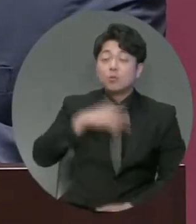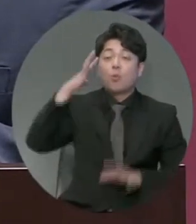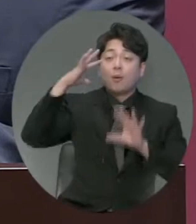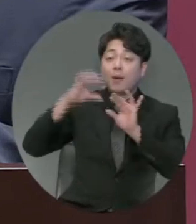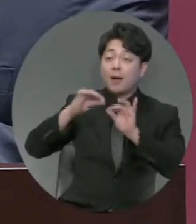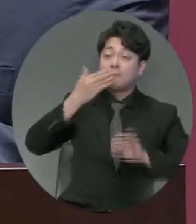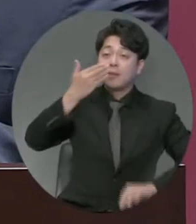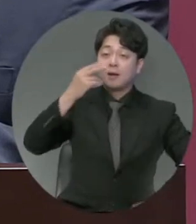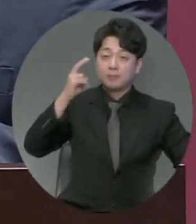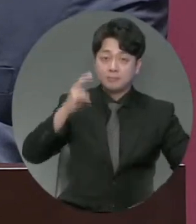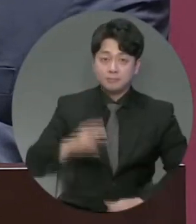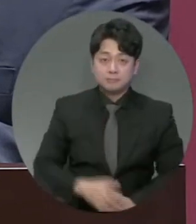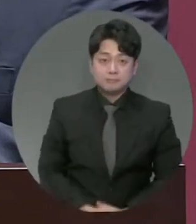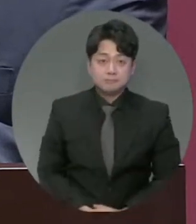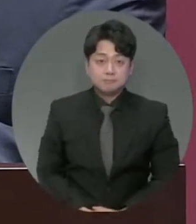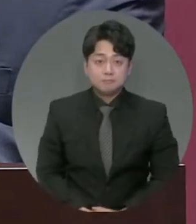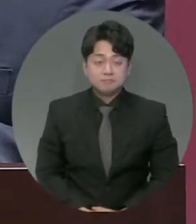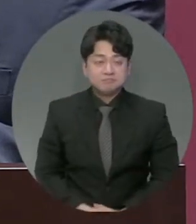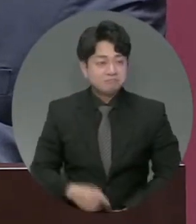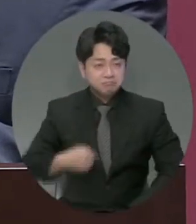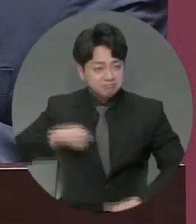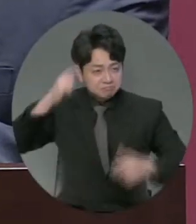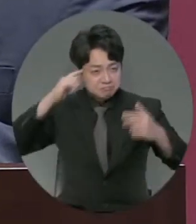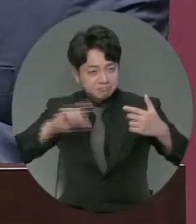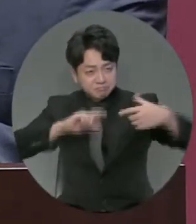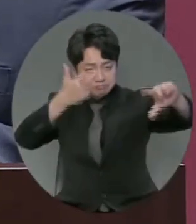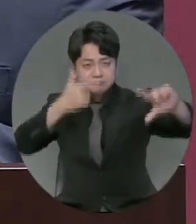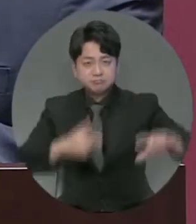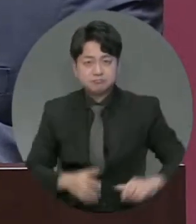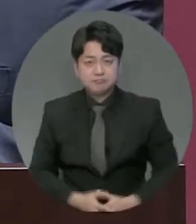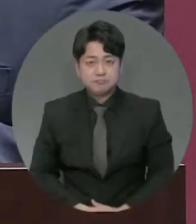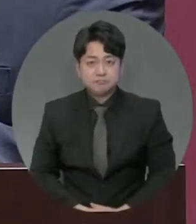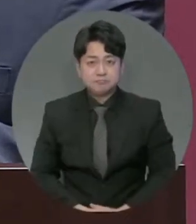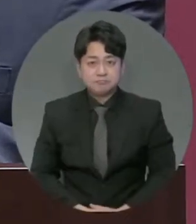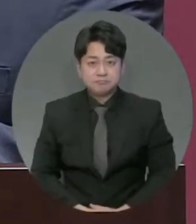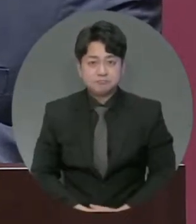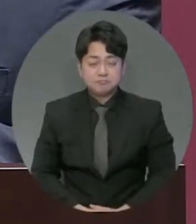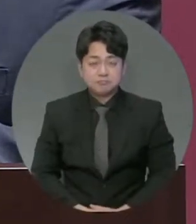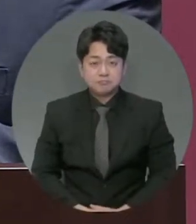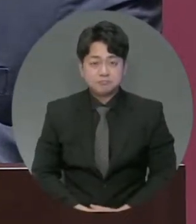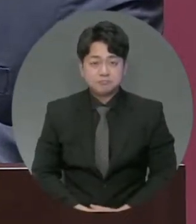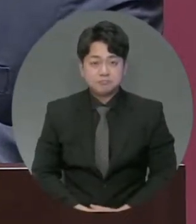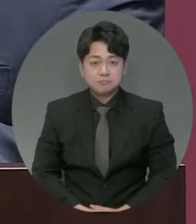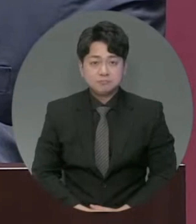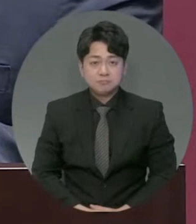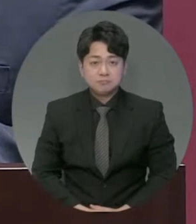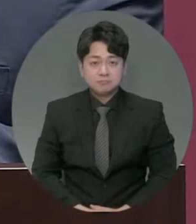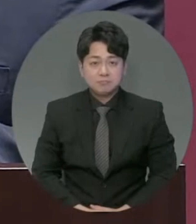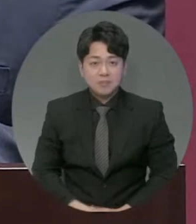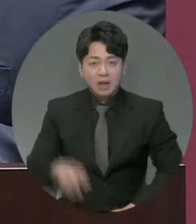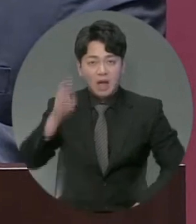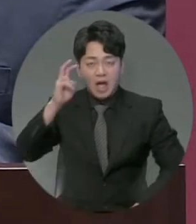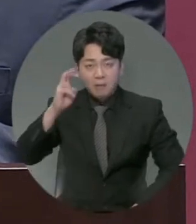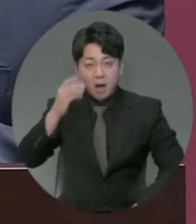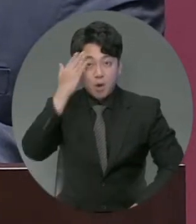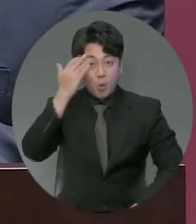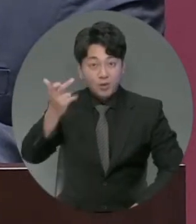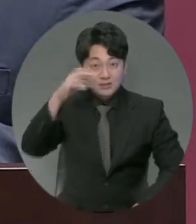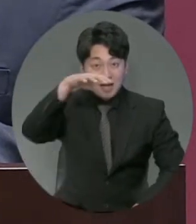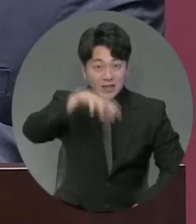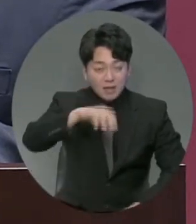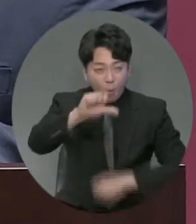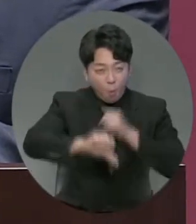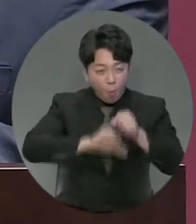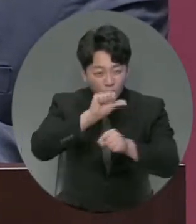생각합니다. 저는 전혀 다르게 생각합니다. 저는 개인적으로는 5년만 더 살고 5년 이후에는 청와대로 들어가야